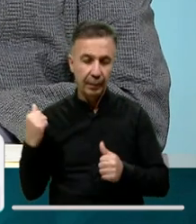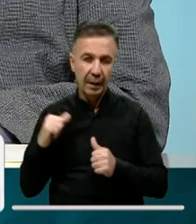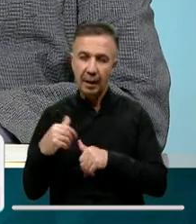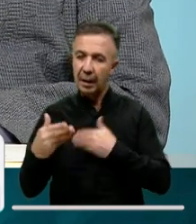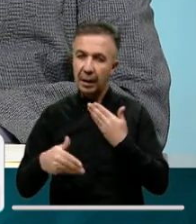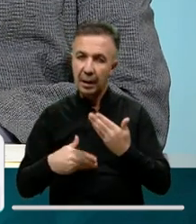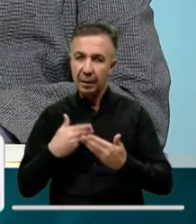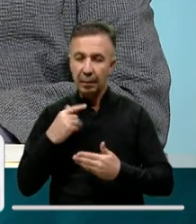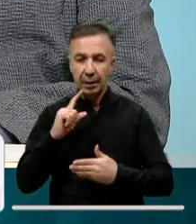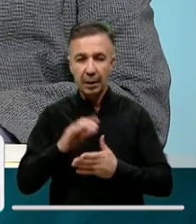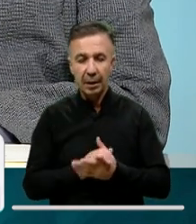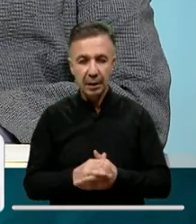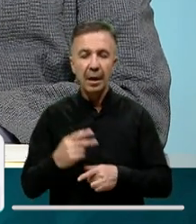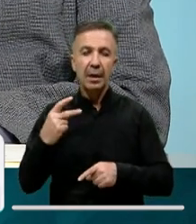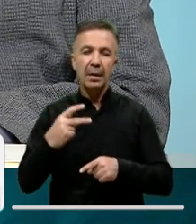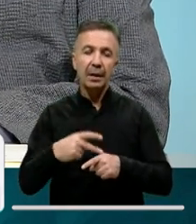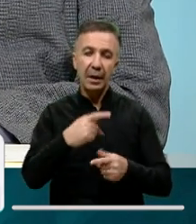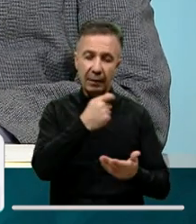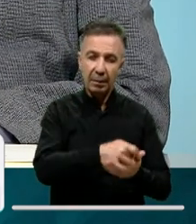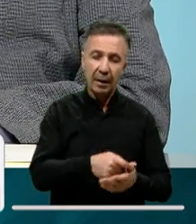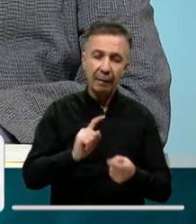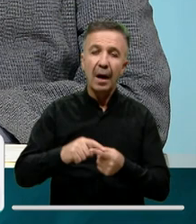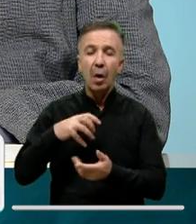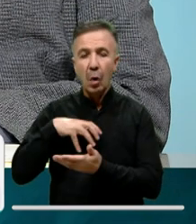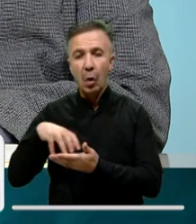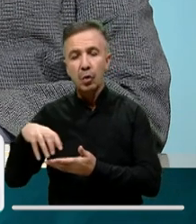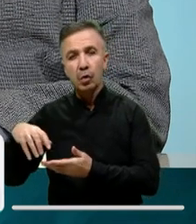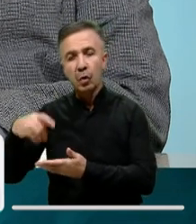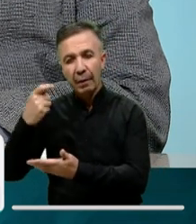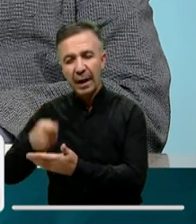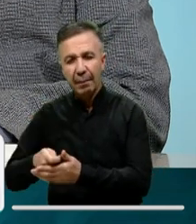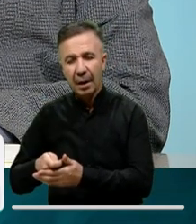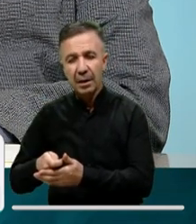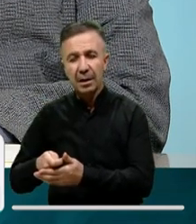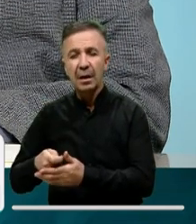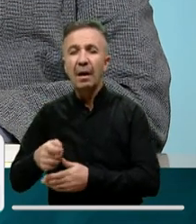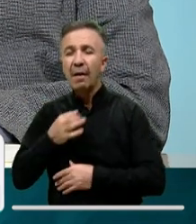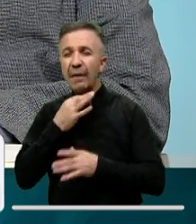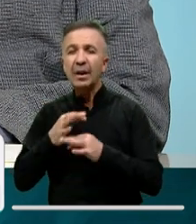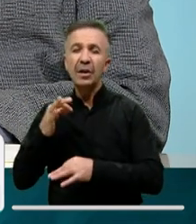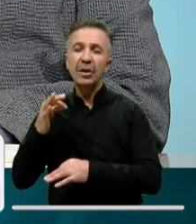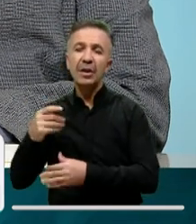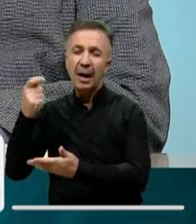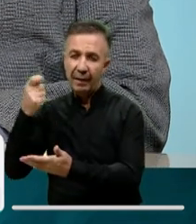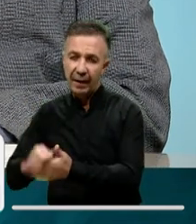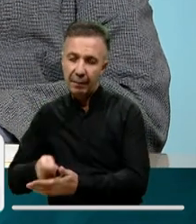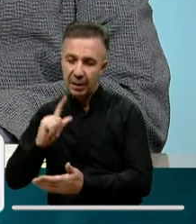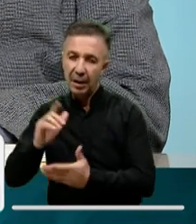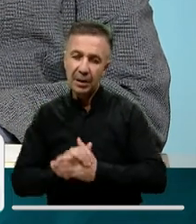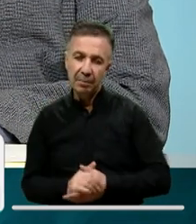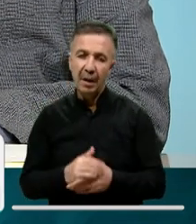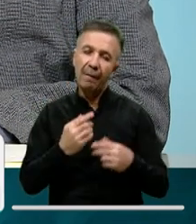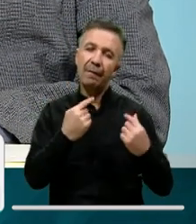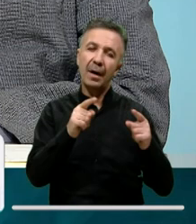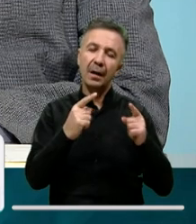etmek gerekirse zekat ve öşür ancak ve ancak fakire verilir. Tabii farklı kalemlerdeki